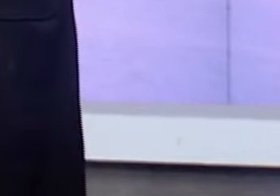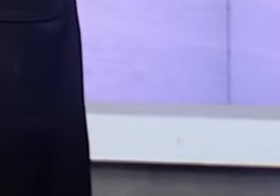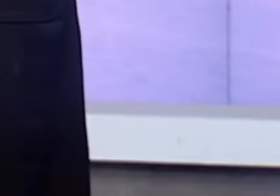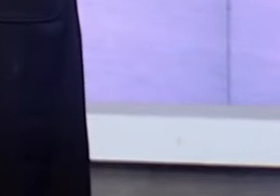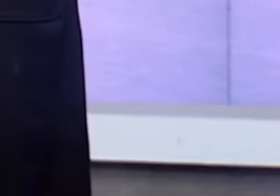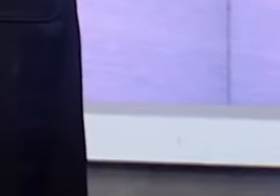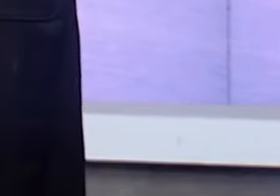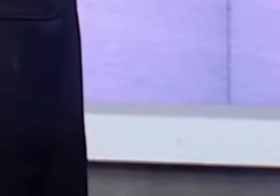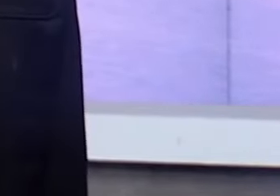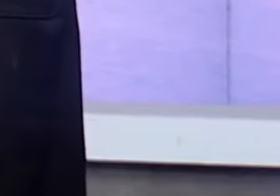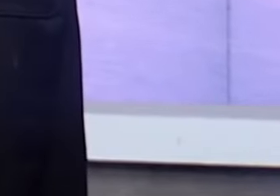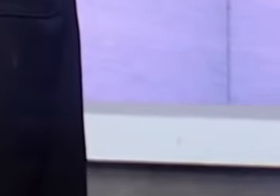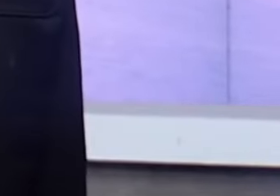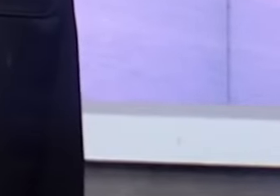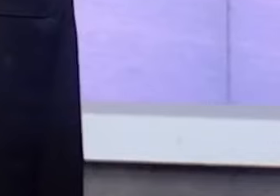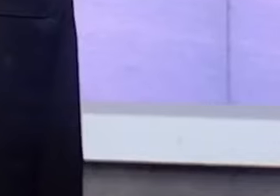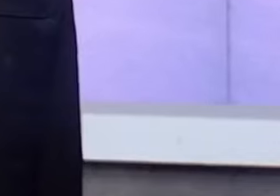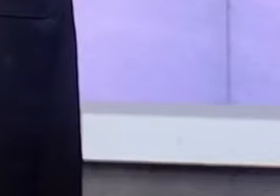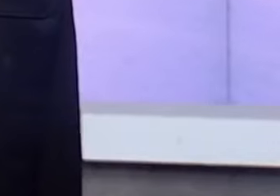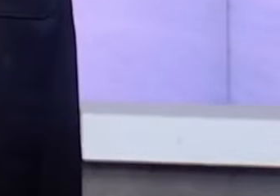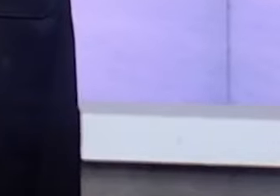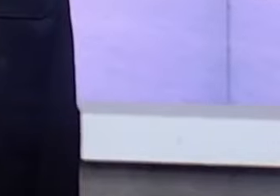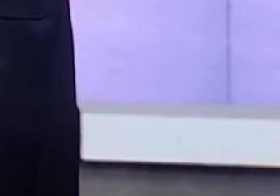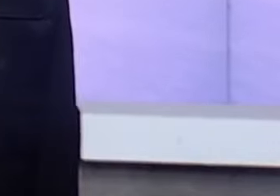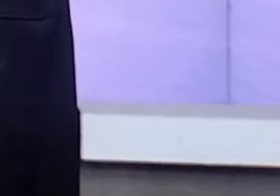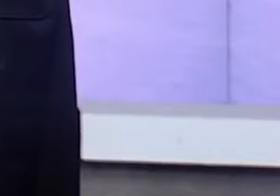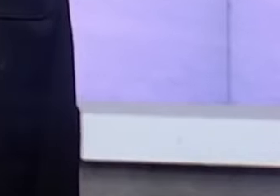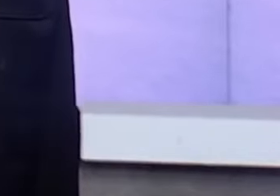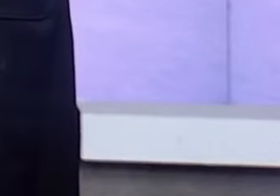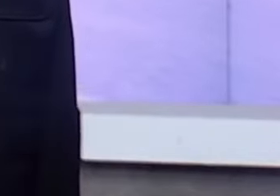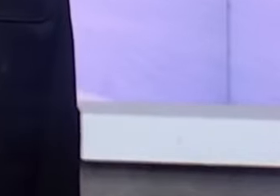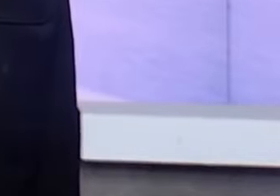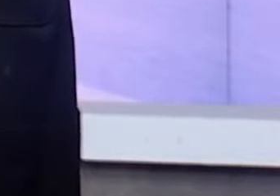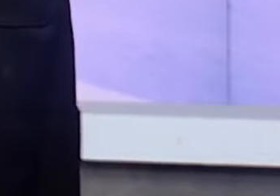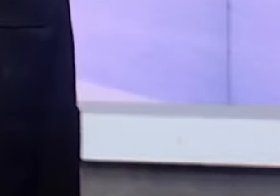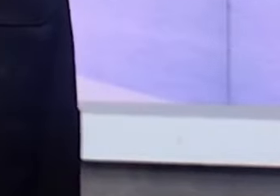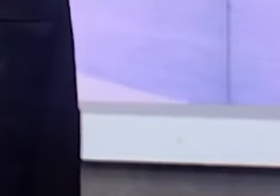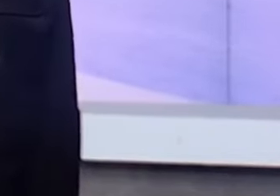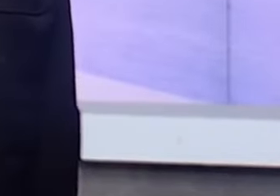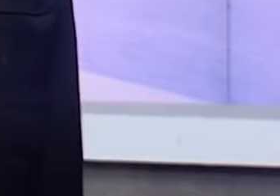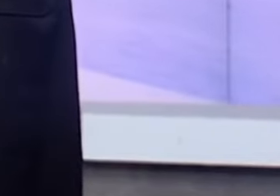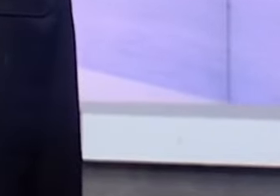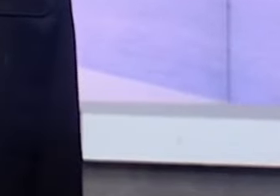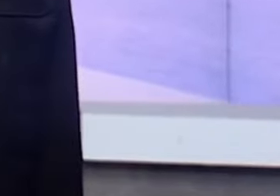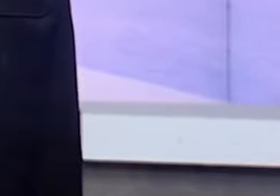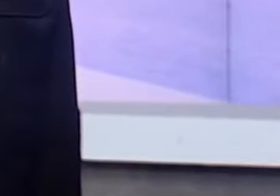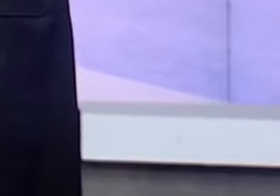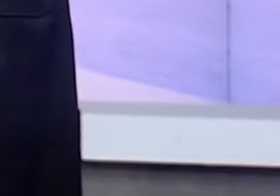maging saksi. Mag-subscribe sa GMA Integrated News sa YouTube at para sa mga kapuso abroad,